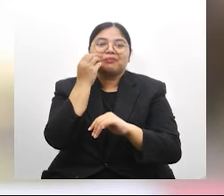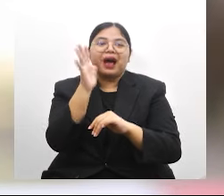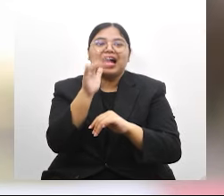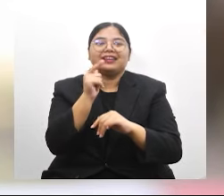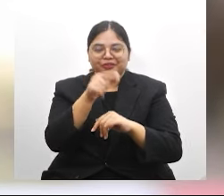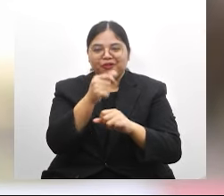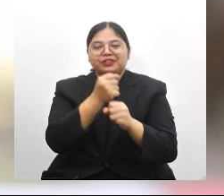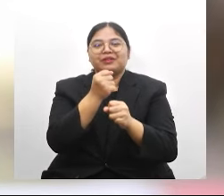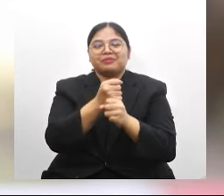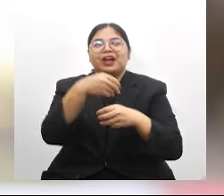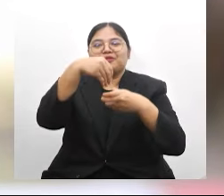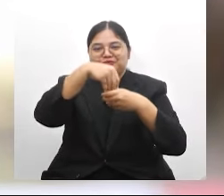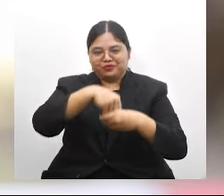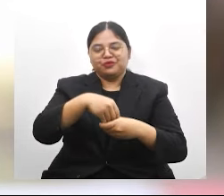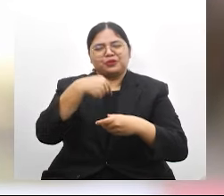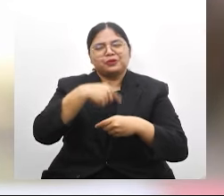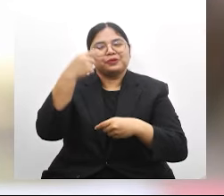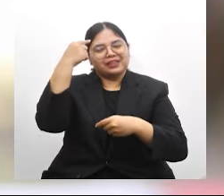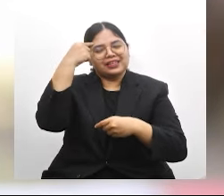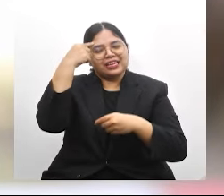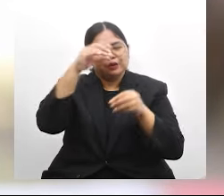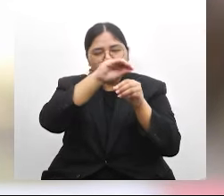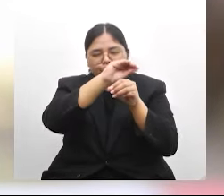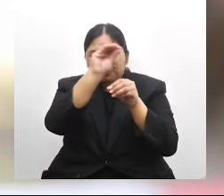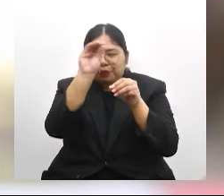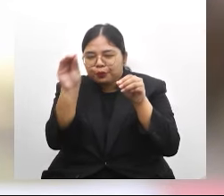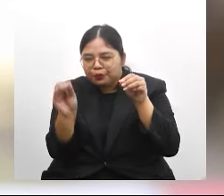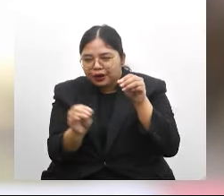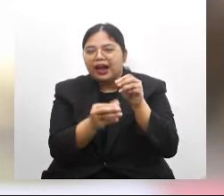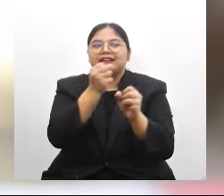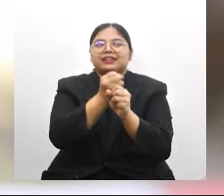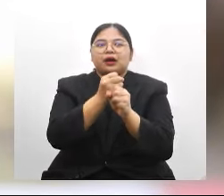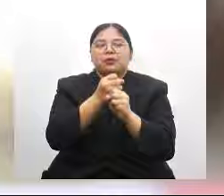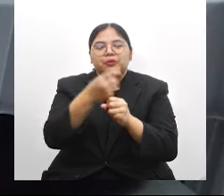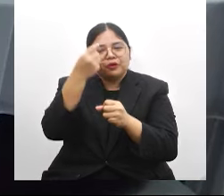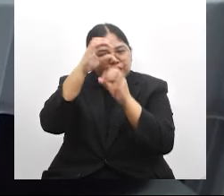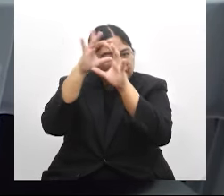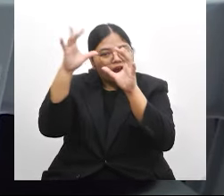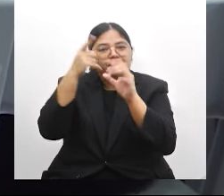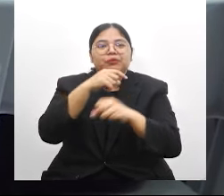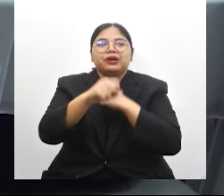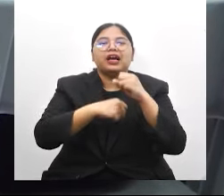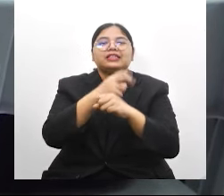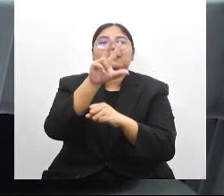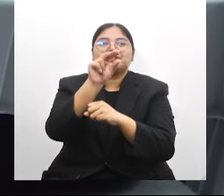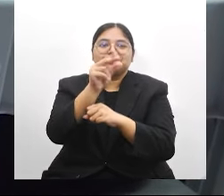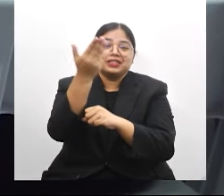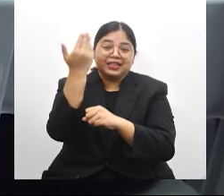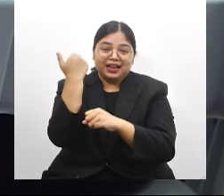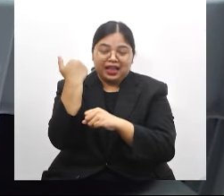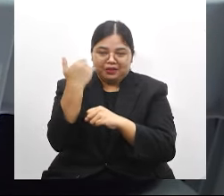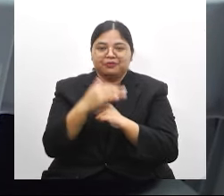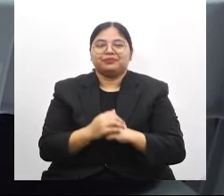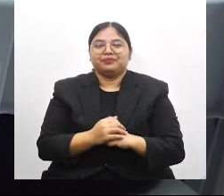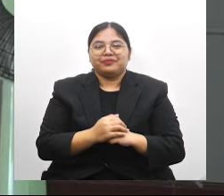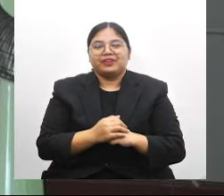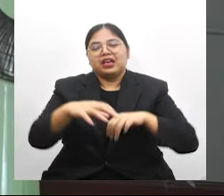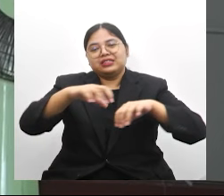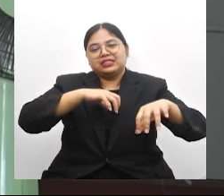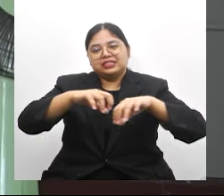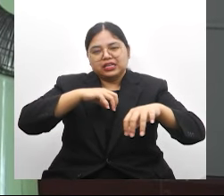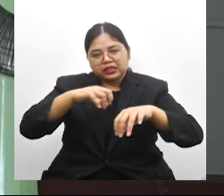การนี่คือวงจรในฝันของตัวเองซึ่งฝันไว้เมื่อ 30ปีที่แล้วนะคะสำหรับเรื่องของการขับเคลื่อนกระบวนการจัดการเรียน